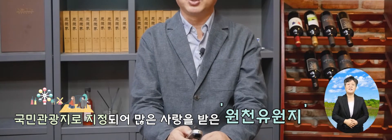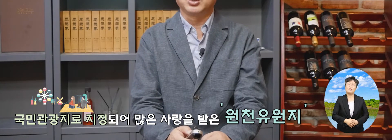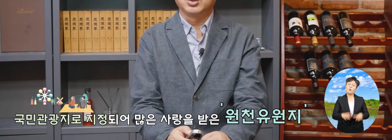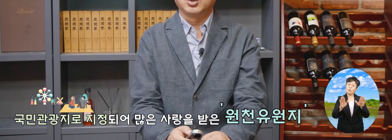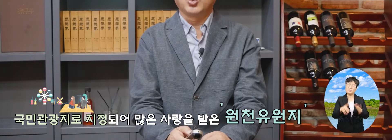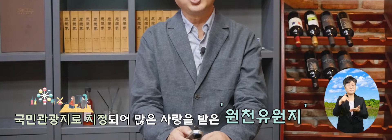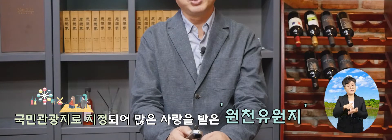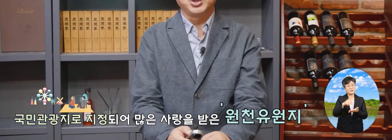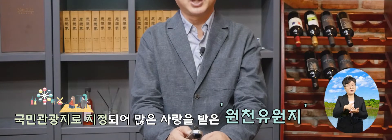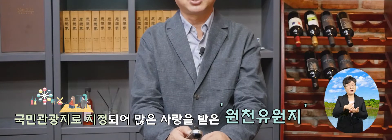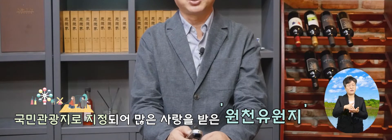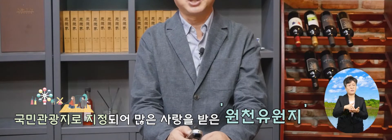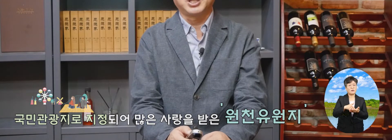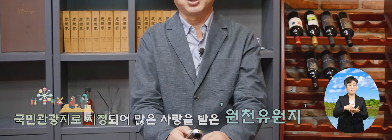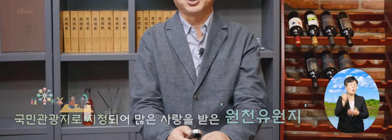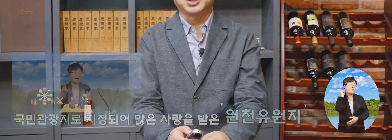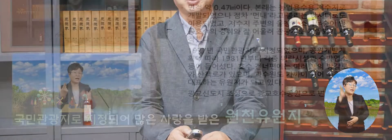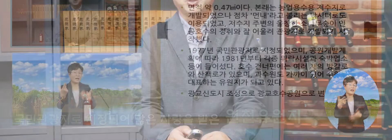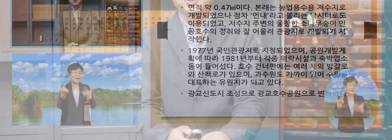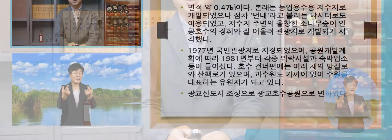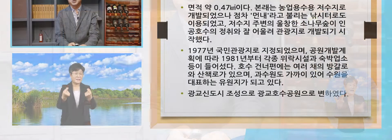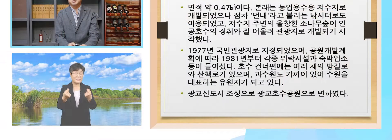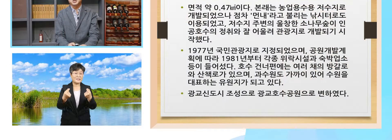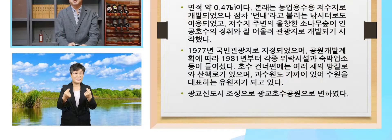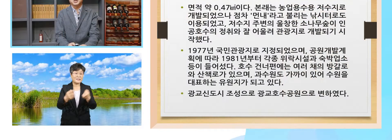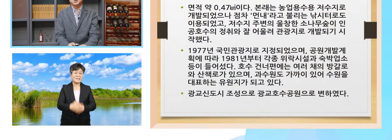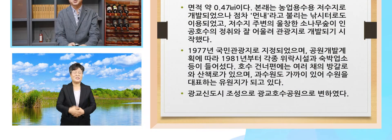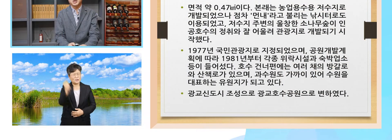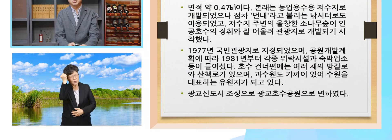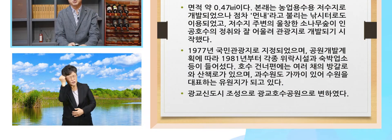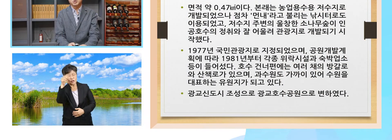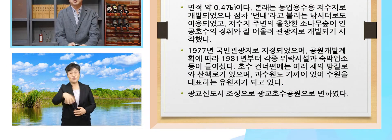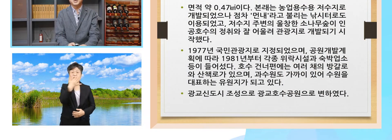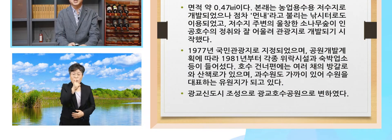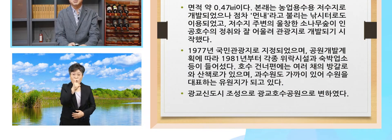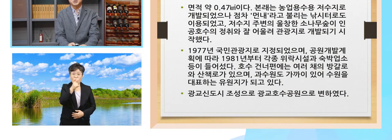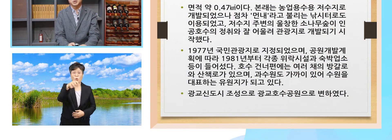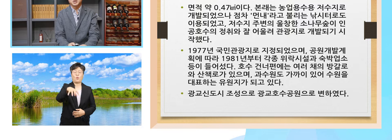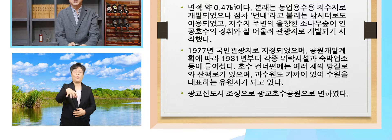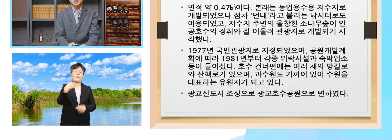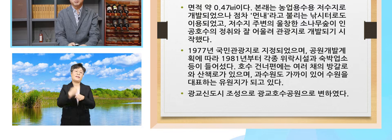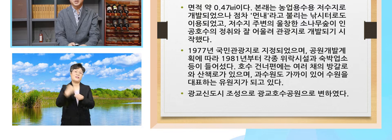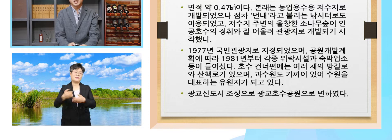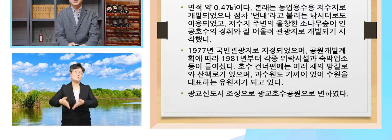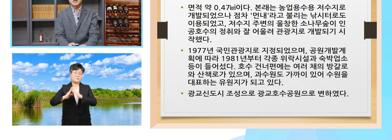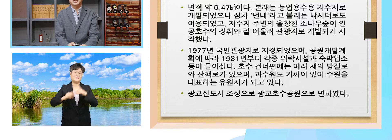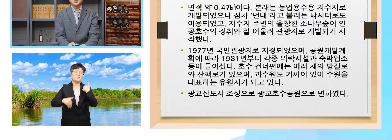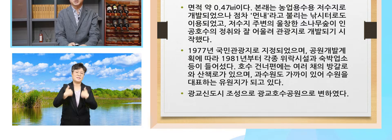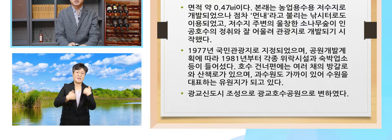오늘로 치면 콘도미니엄 같은 것들이 만들어져 가지고요. 시민들이 와서 거기서 하루 숙박을 하면서